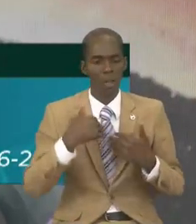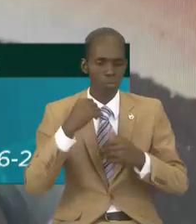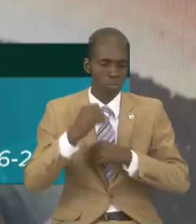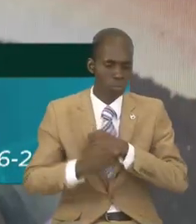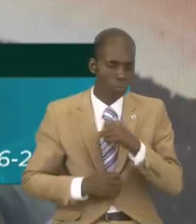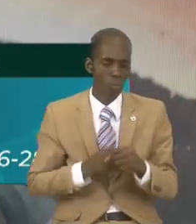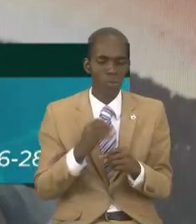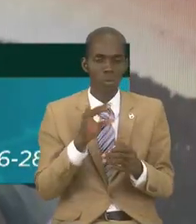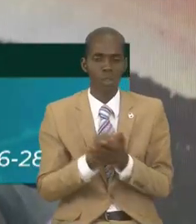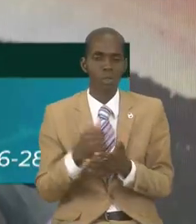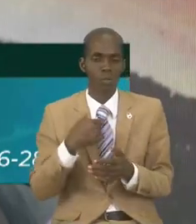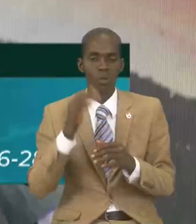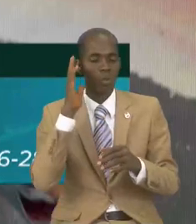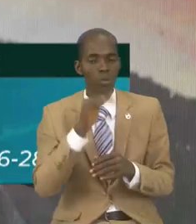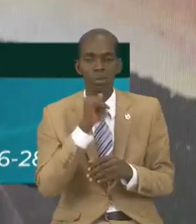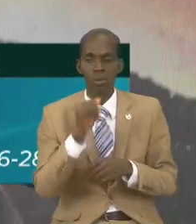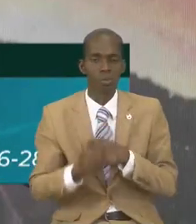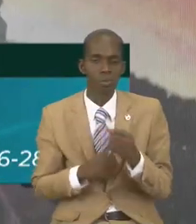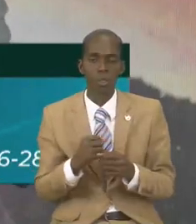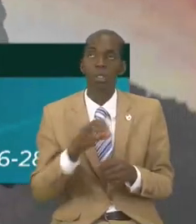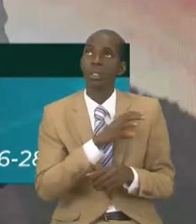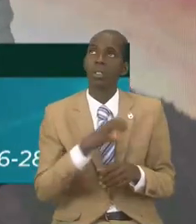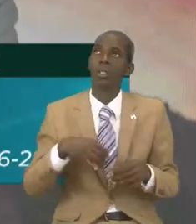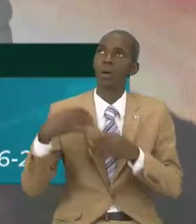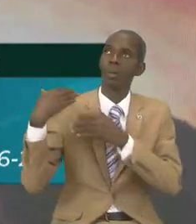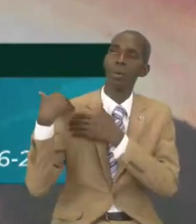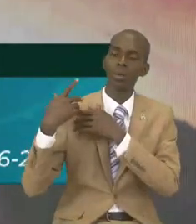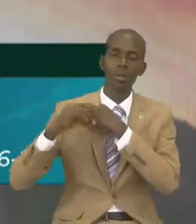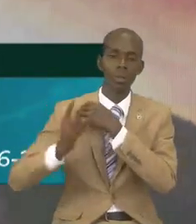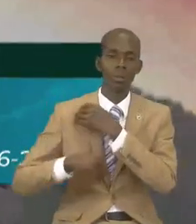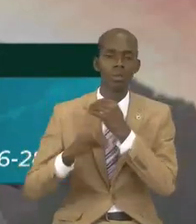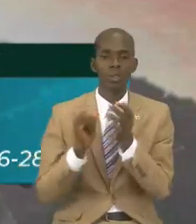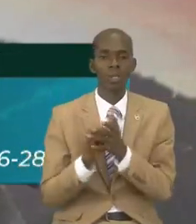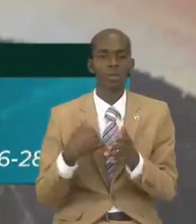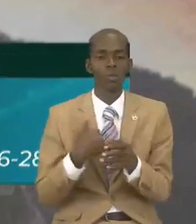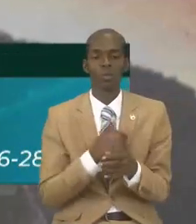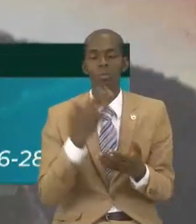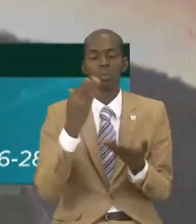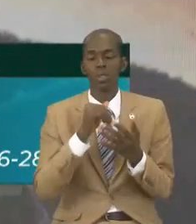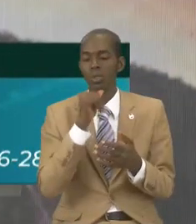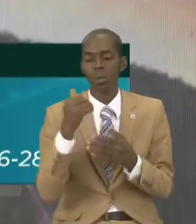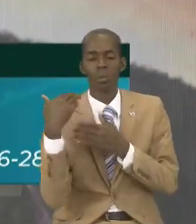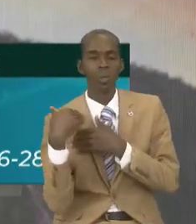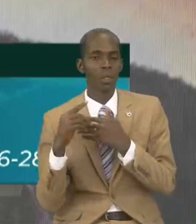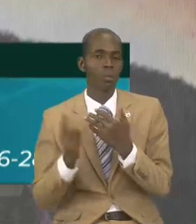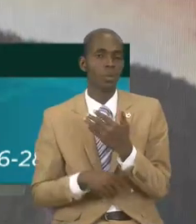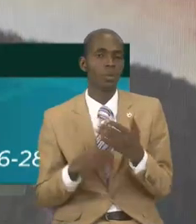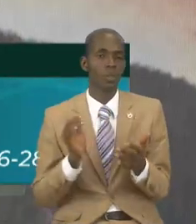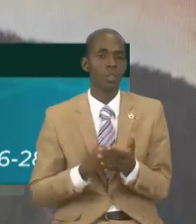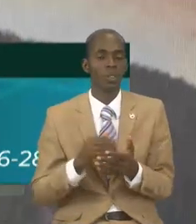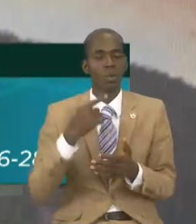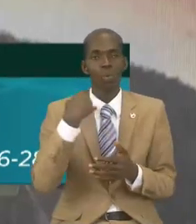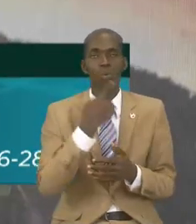plus souffrir. Il a porté le châtiment, nous ne devons plus porter le châtiment. Qui s'est donné lui-même pour nous,